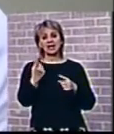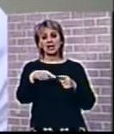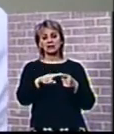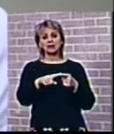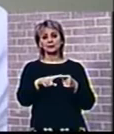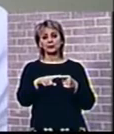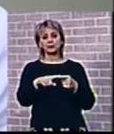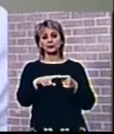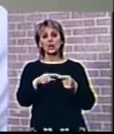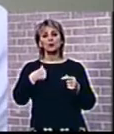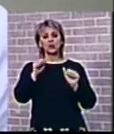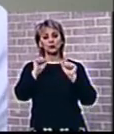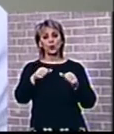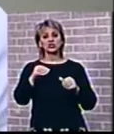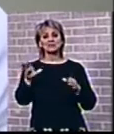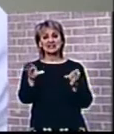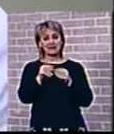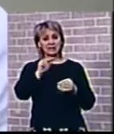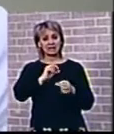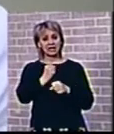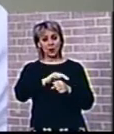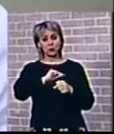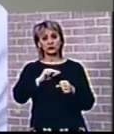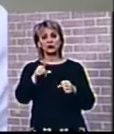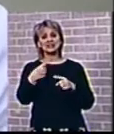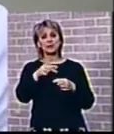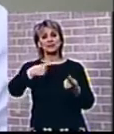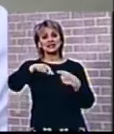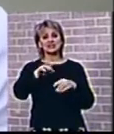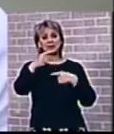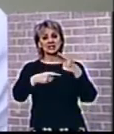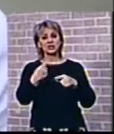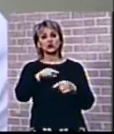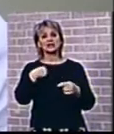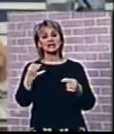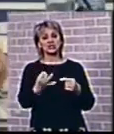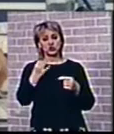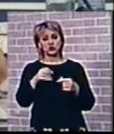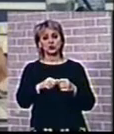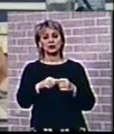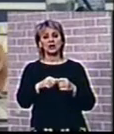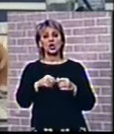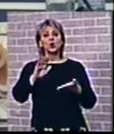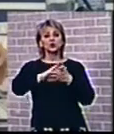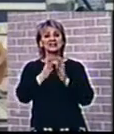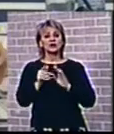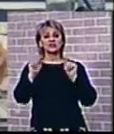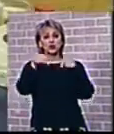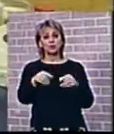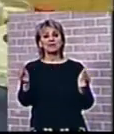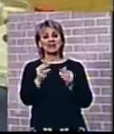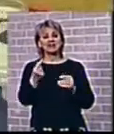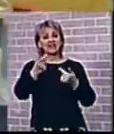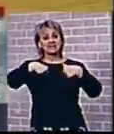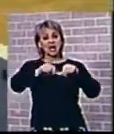это мы можем наладить совместно те бизнес-процессы, которые нас интересуют. Условия вступления